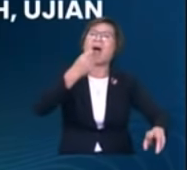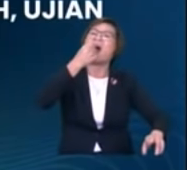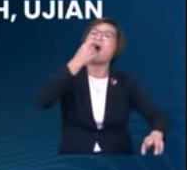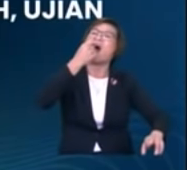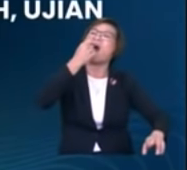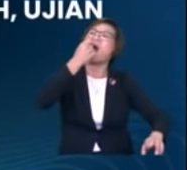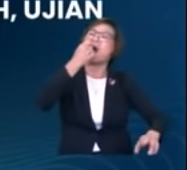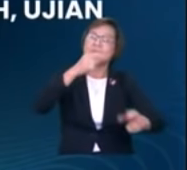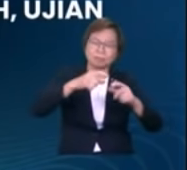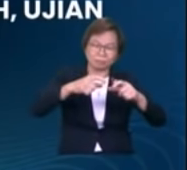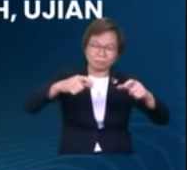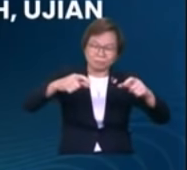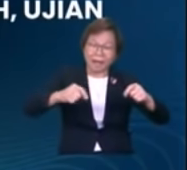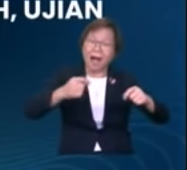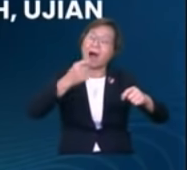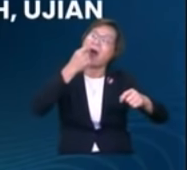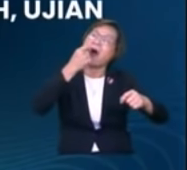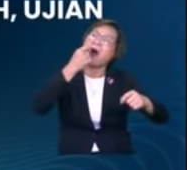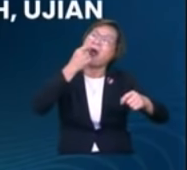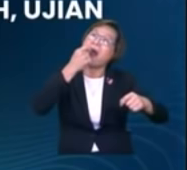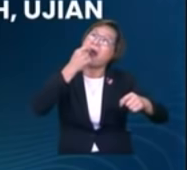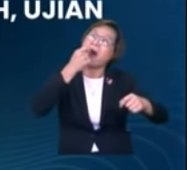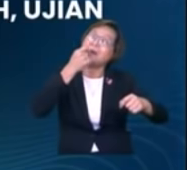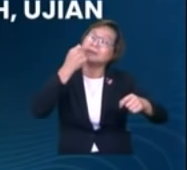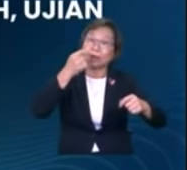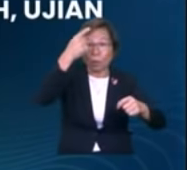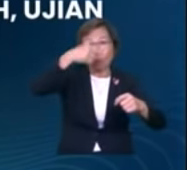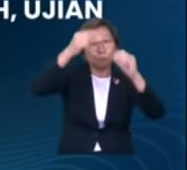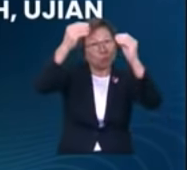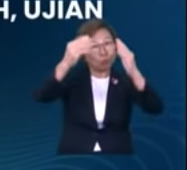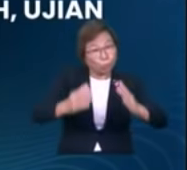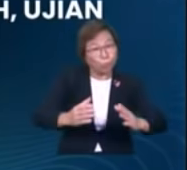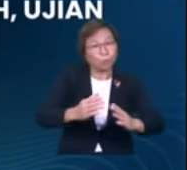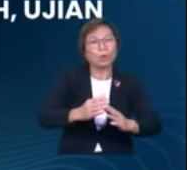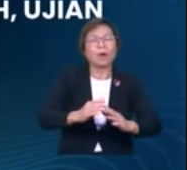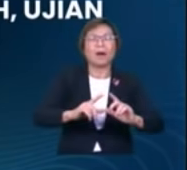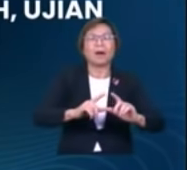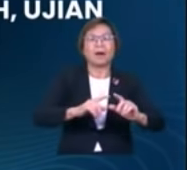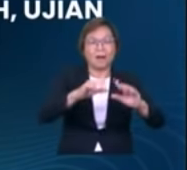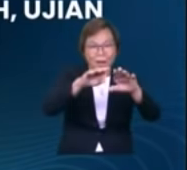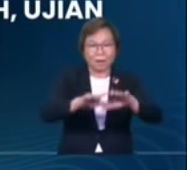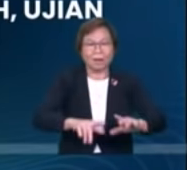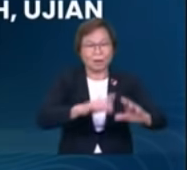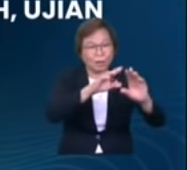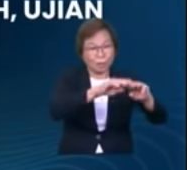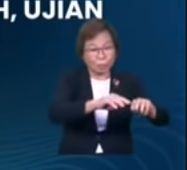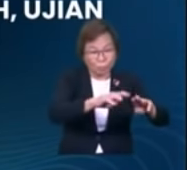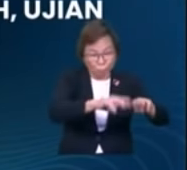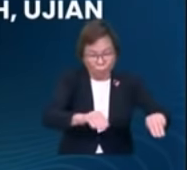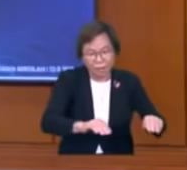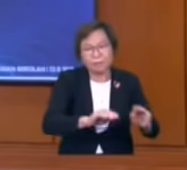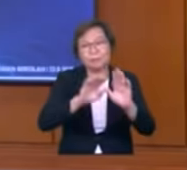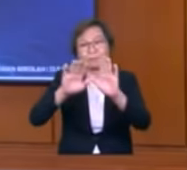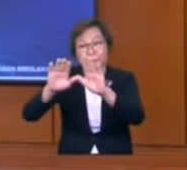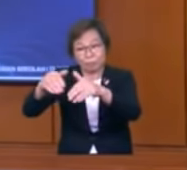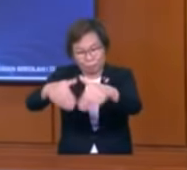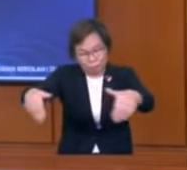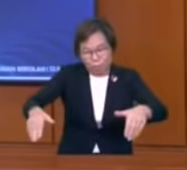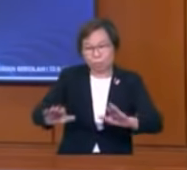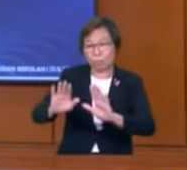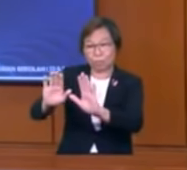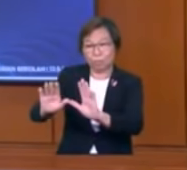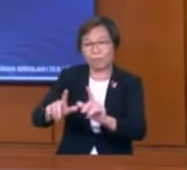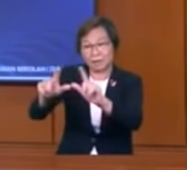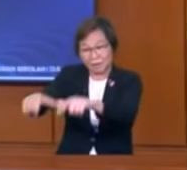Escape ya Tes penggunaan menggunakan air liur ini untuk guru menempatkan Muri ini Dibeli isolasi damuri